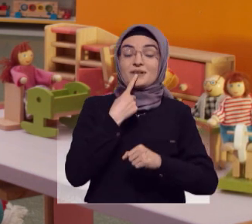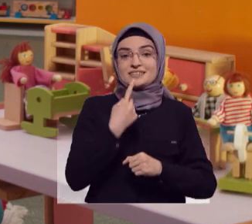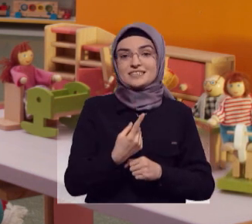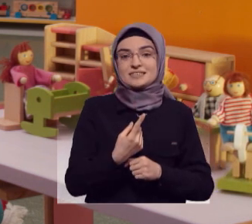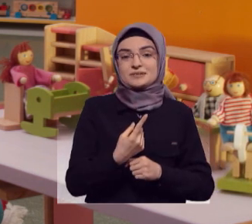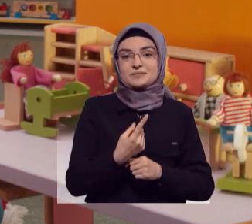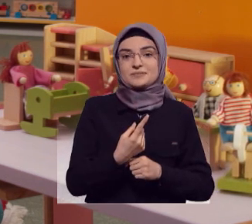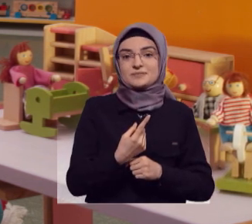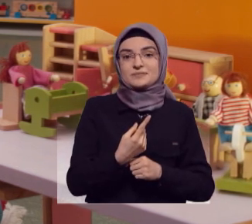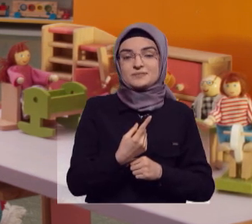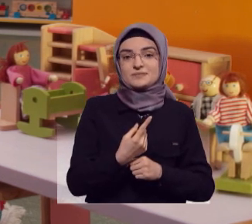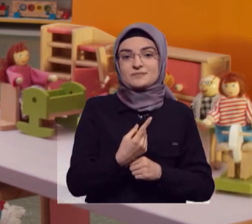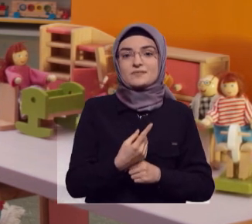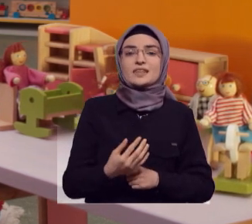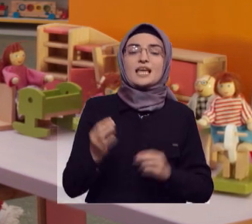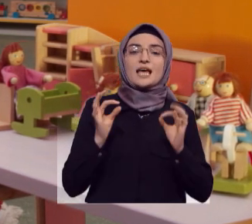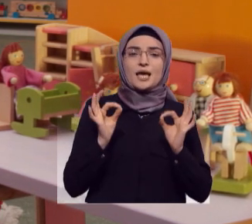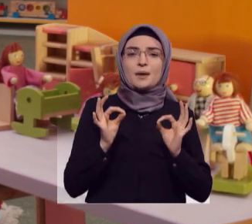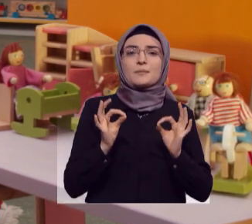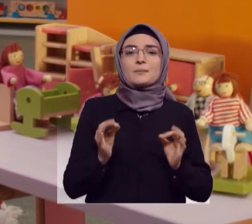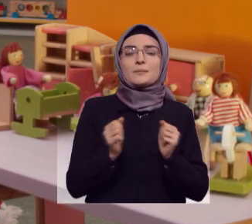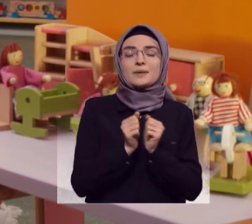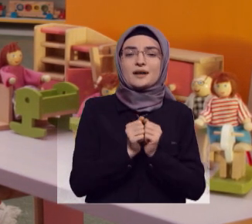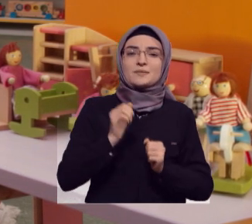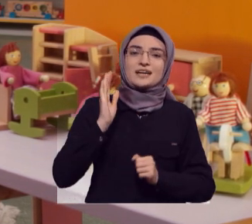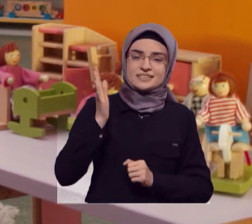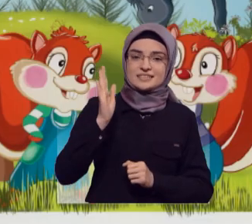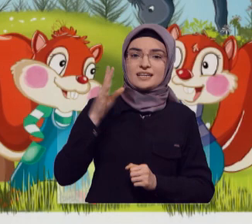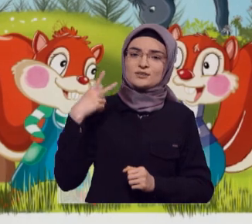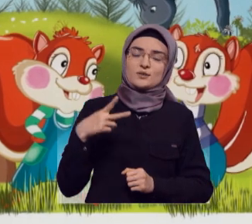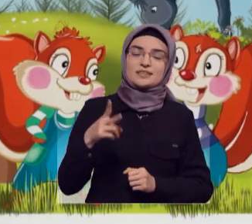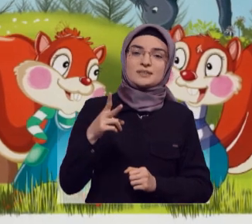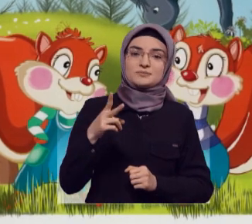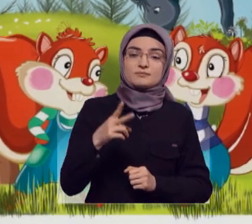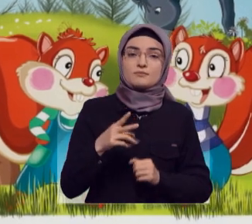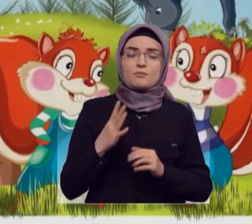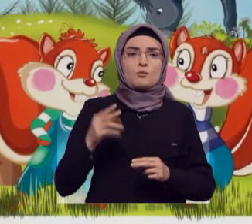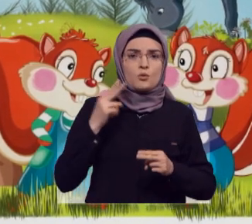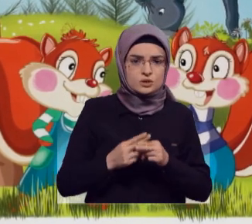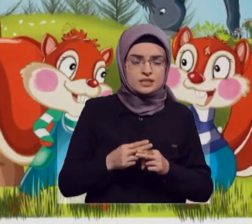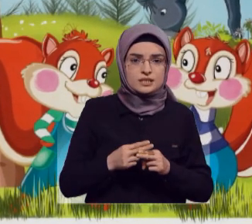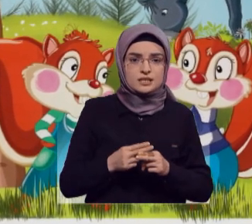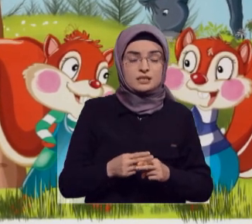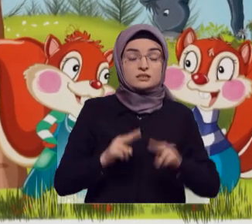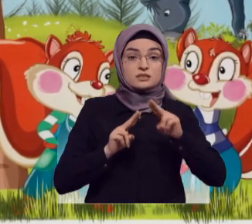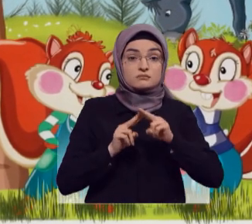dedi ve hep birlikte düştüler yollara. Tam o esnada